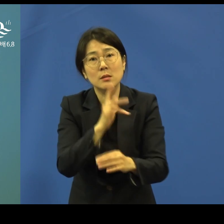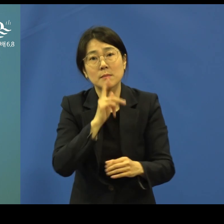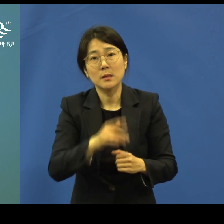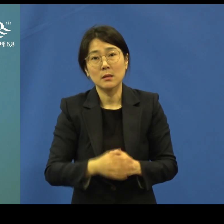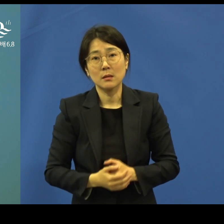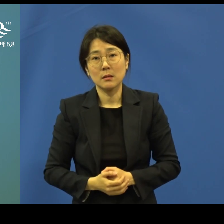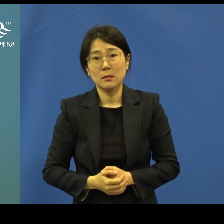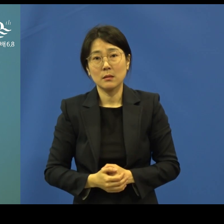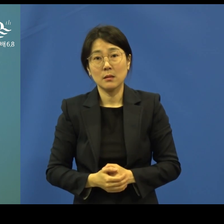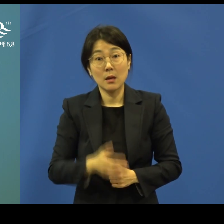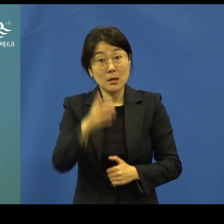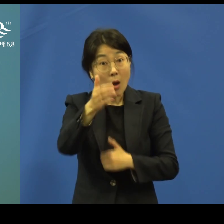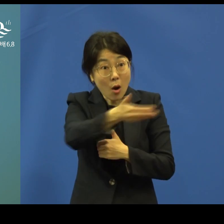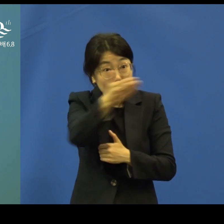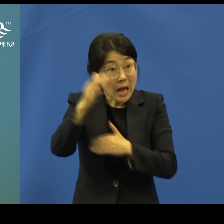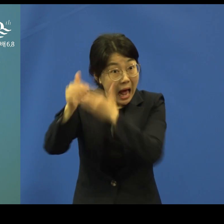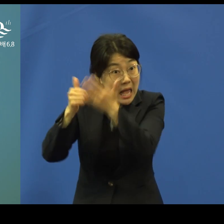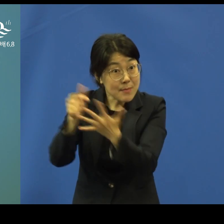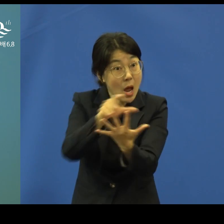된다고 생각하고 있었던 거죠.